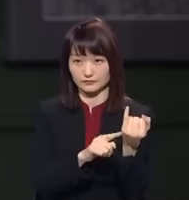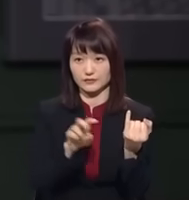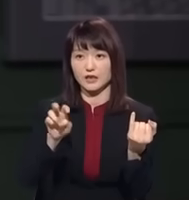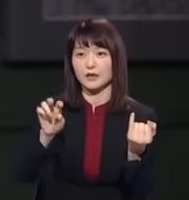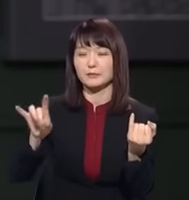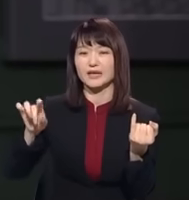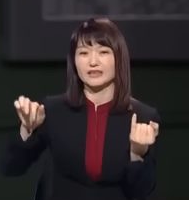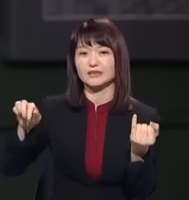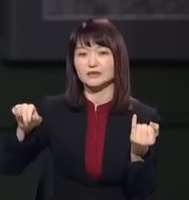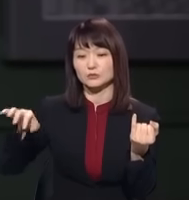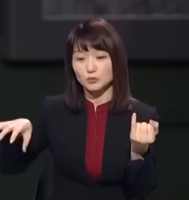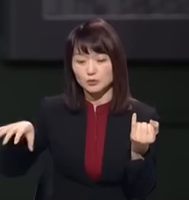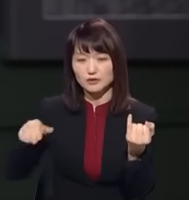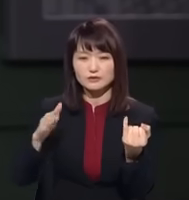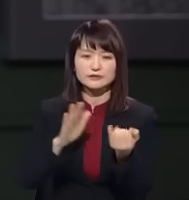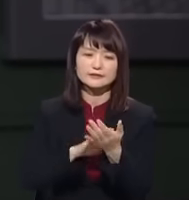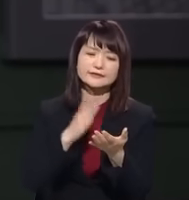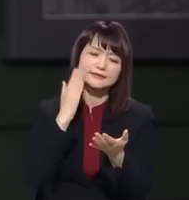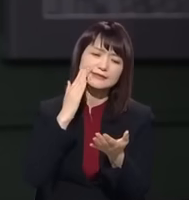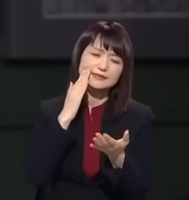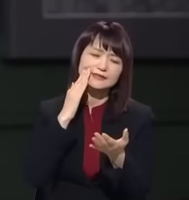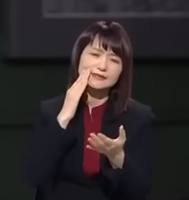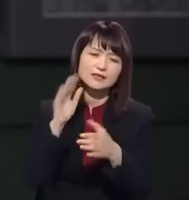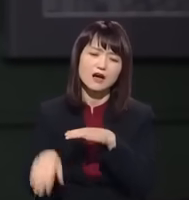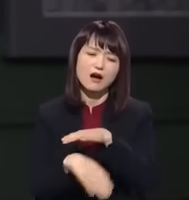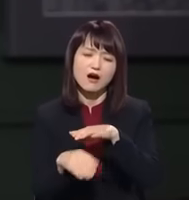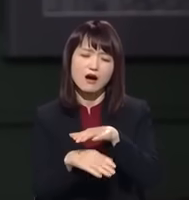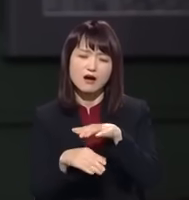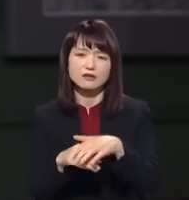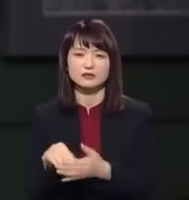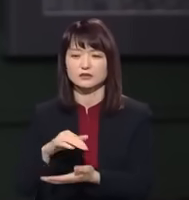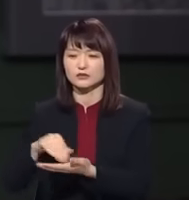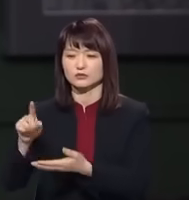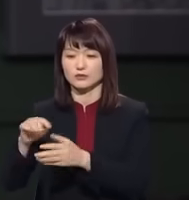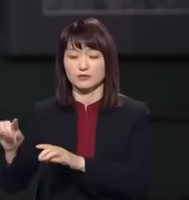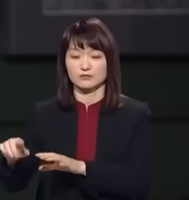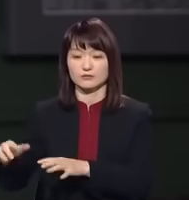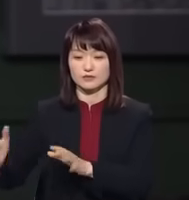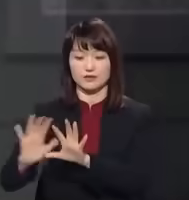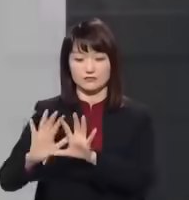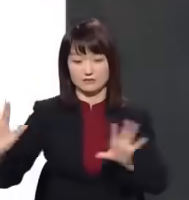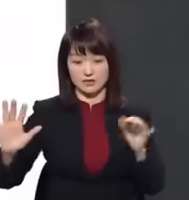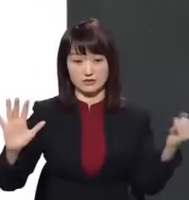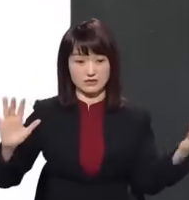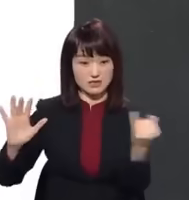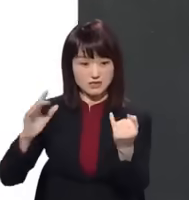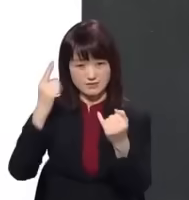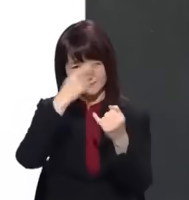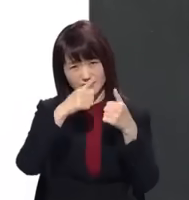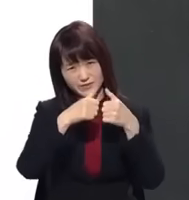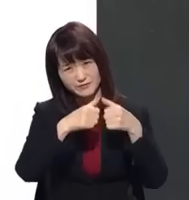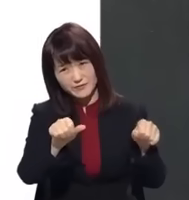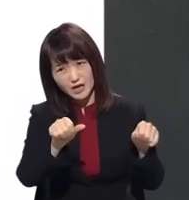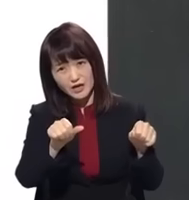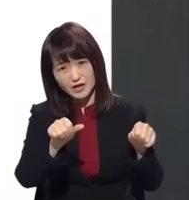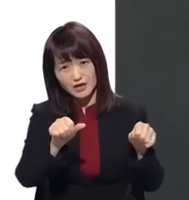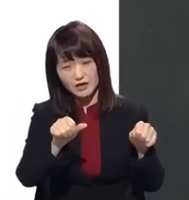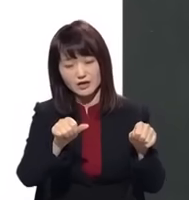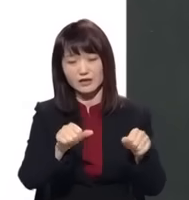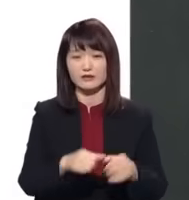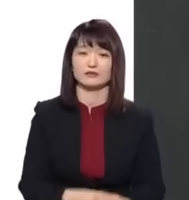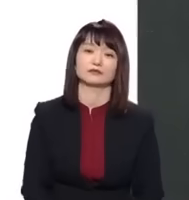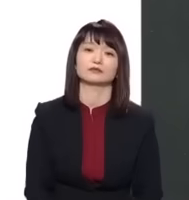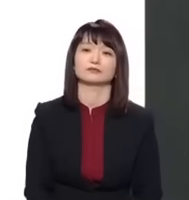숍에서 화장을 엉망으로 해주는 바람에 이 수백 명이 오는 결혼식장에서 망신을 당했다. 이런 글을 온라인에 올려서 논란이 되고